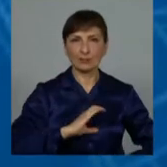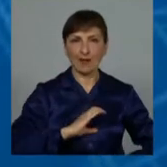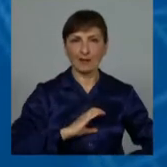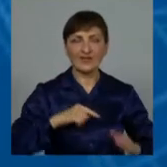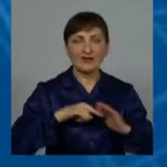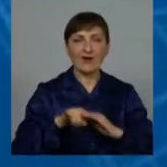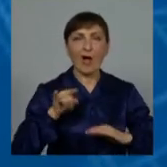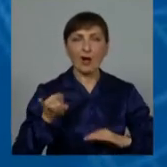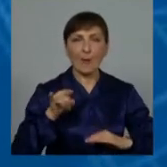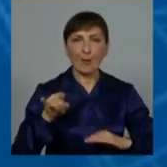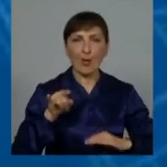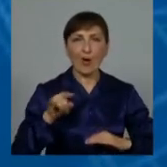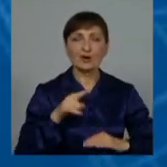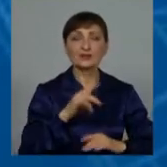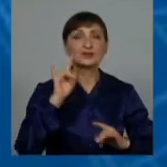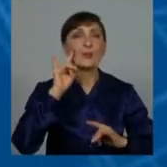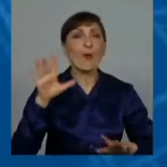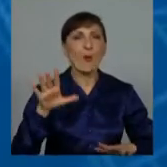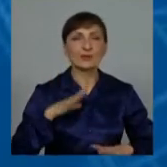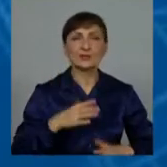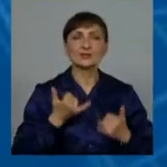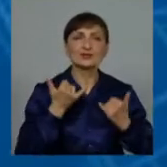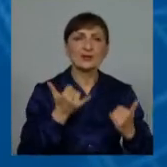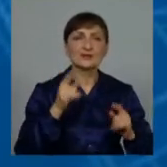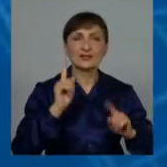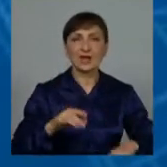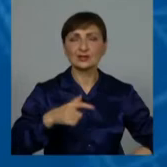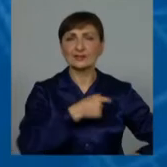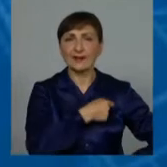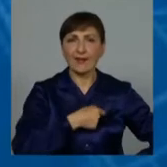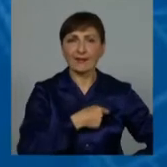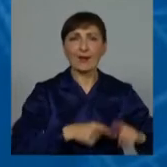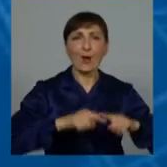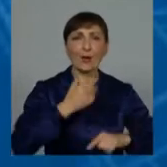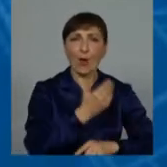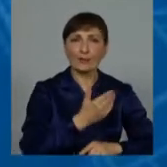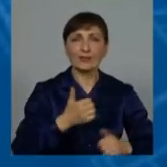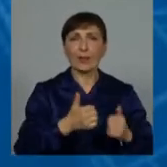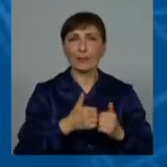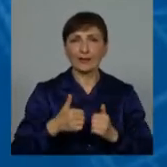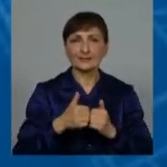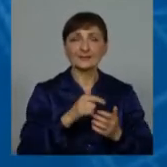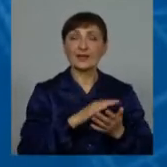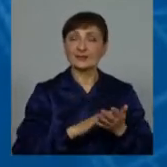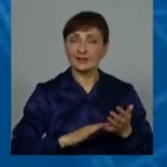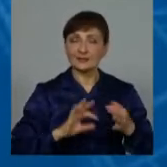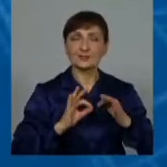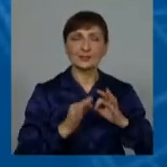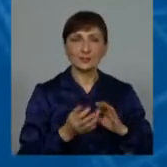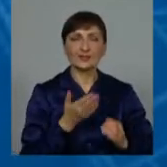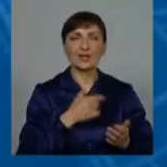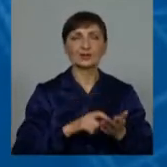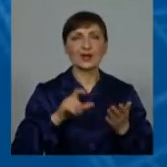здании терминала воздушной гавани чемпионов чествовали также тренеры, родные и близкие. Рамина Мирзалимова тоже